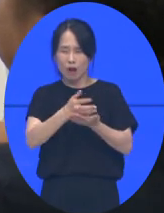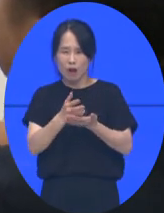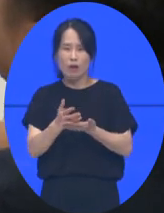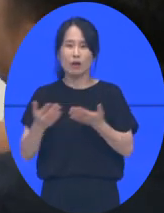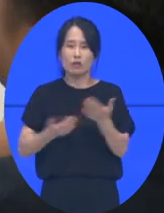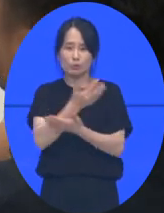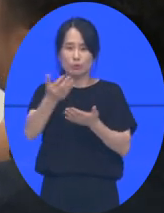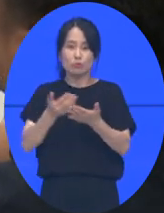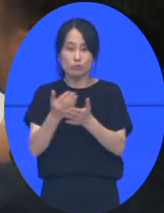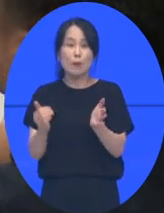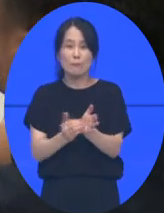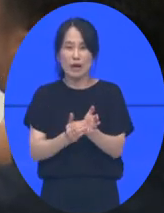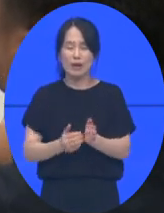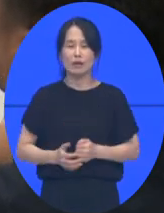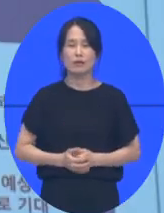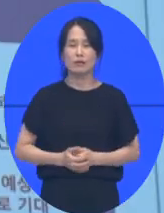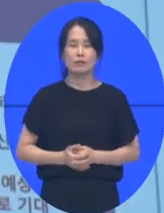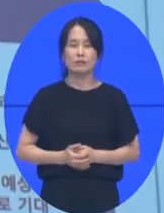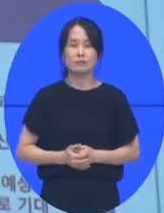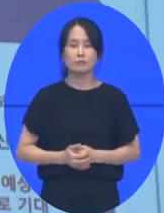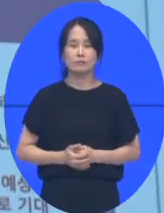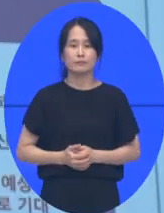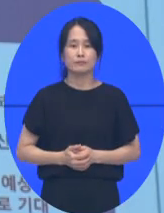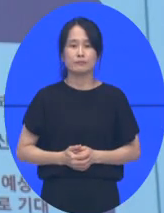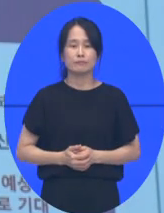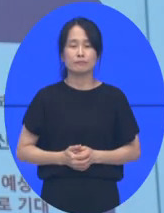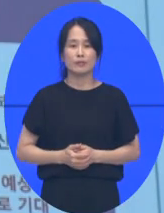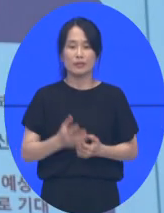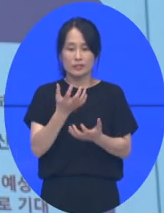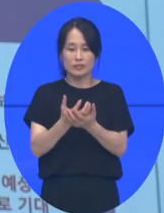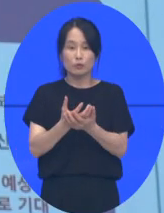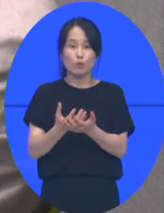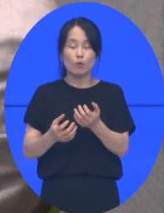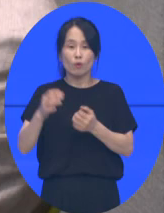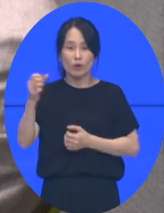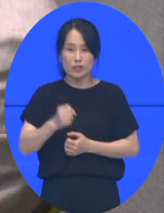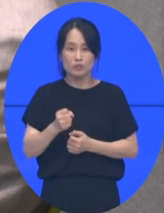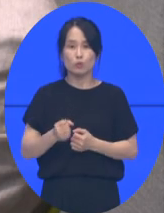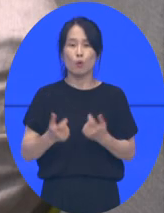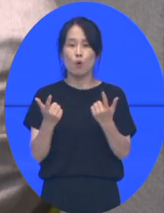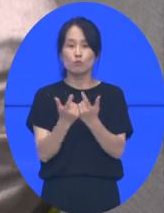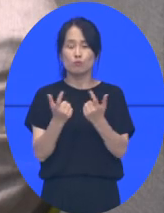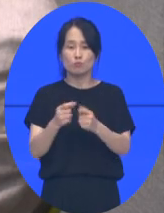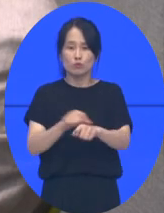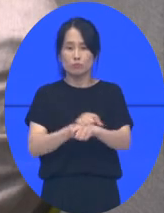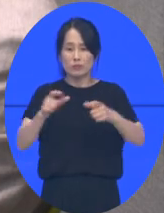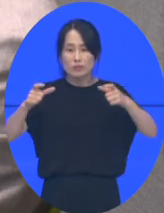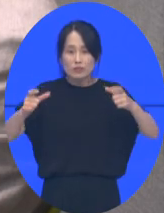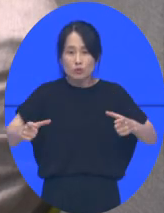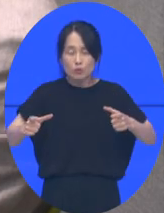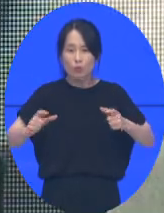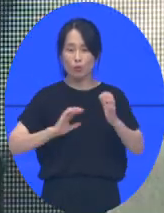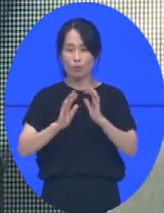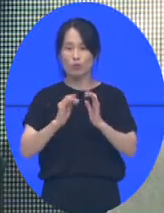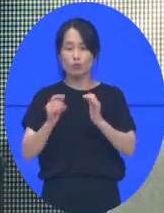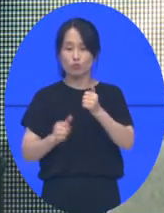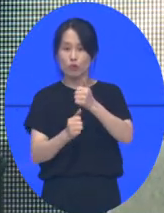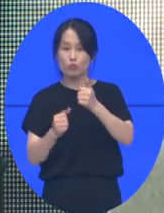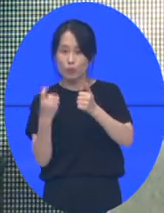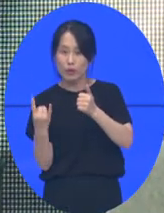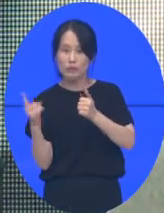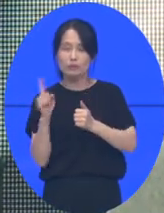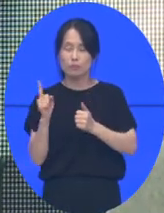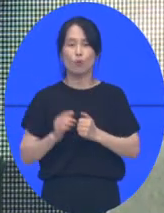목소리를 듣는 시간을 마련했습니다. 이 자료를 바탕으로 경기북부특별자치도 설치 공론화위원회는